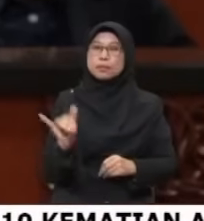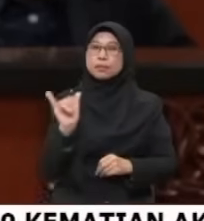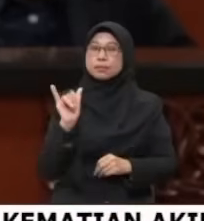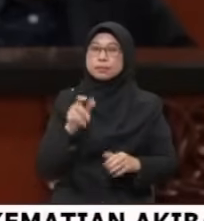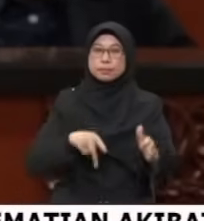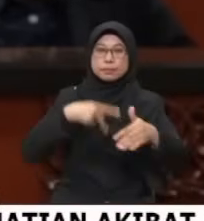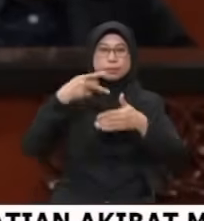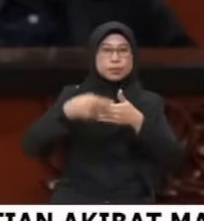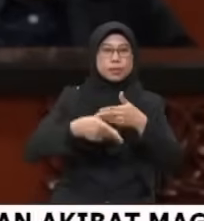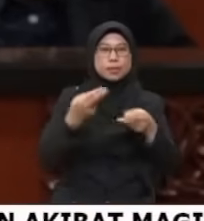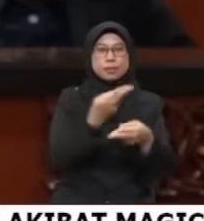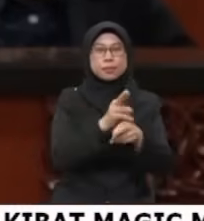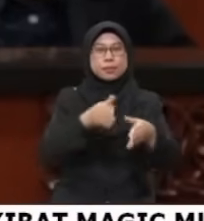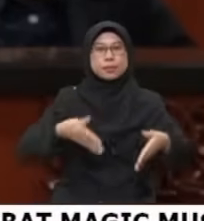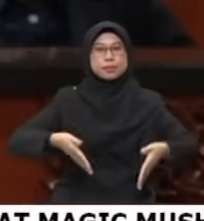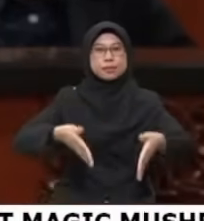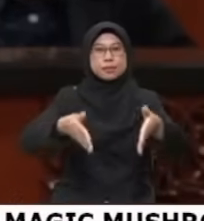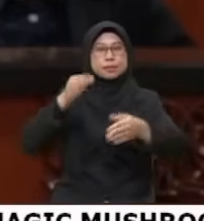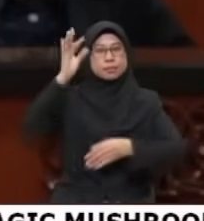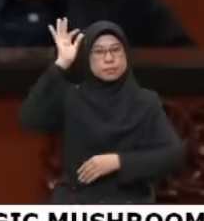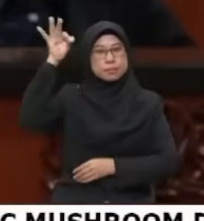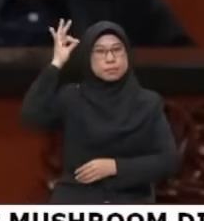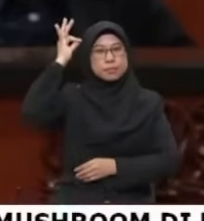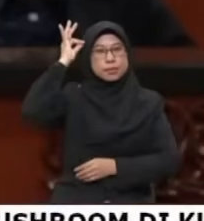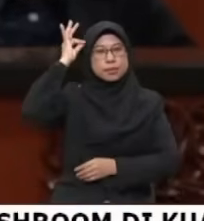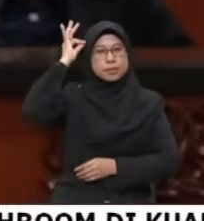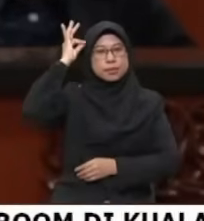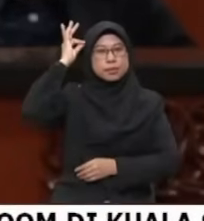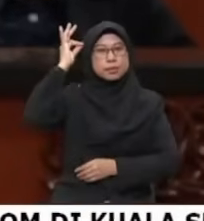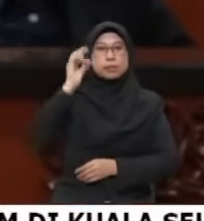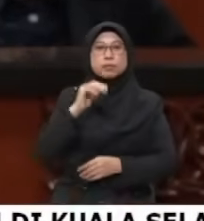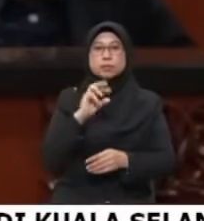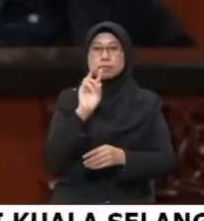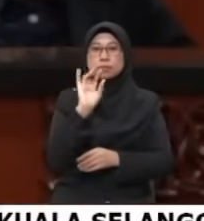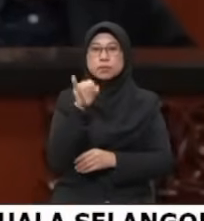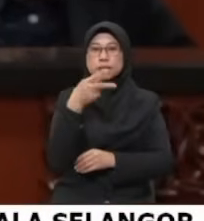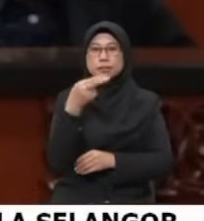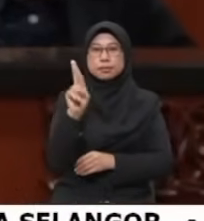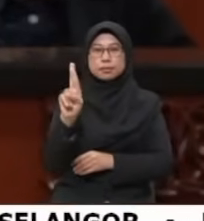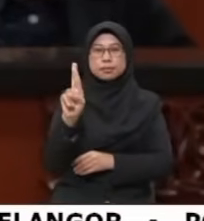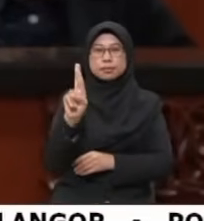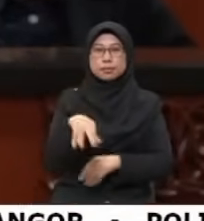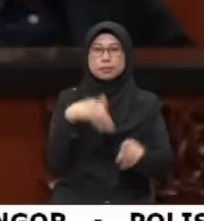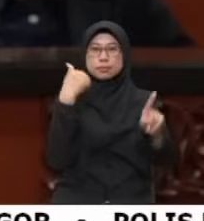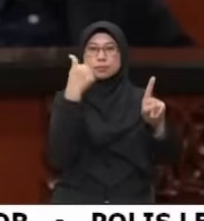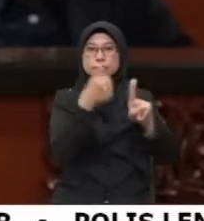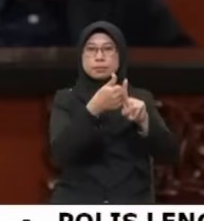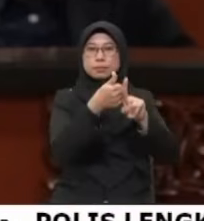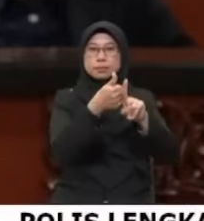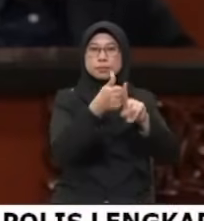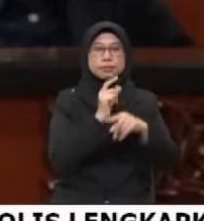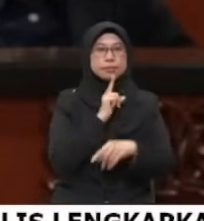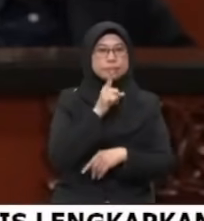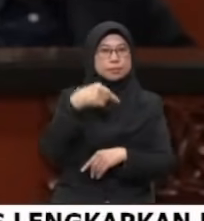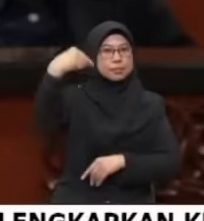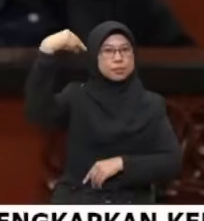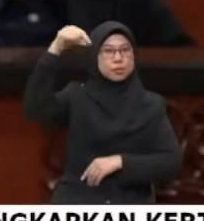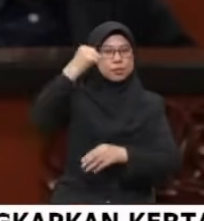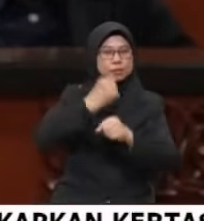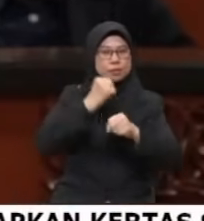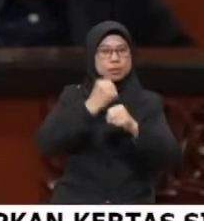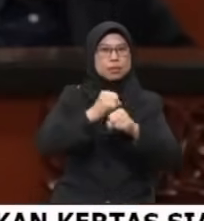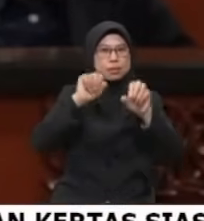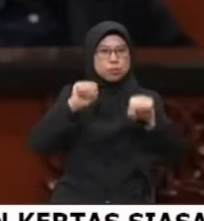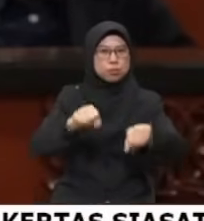program penyelenggaraan Jalan Raya persekutuan pihak KR telah diarahkan untuk memastikan kualiti kerja